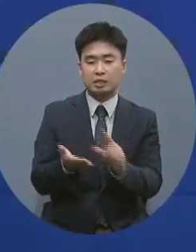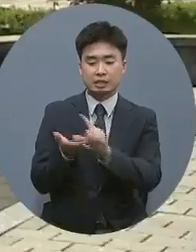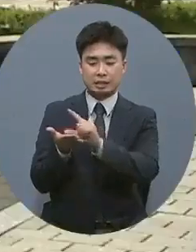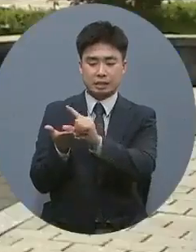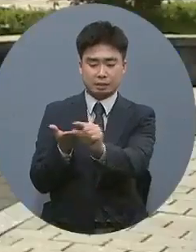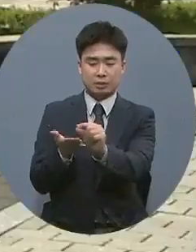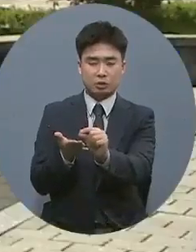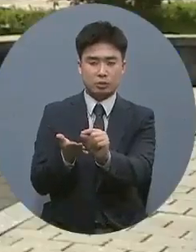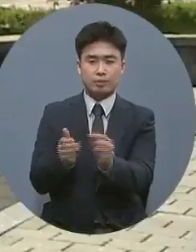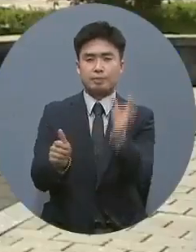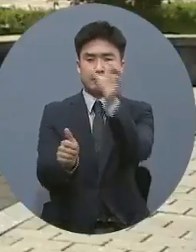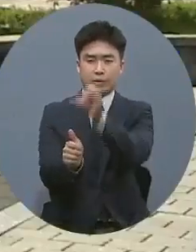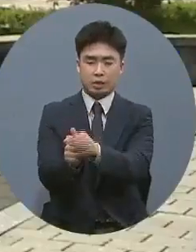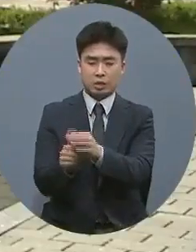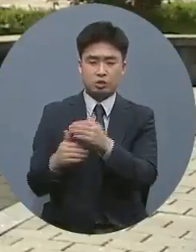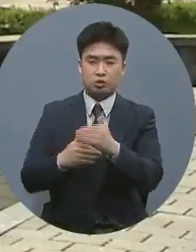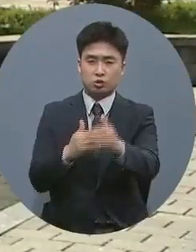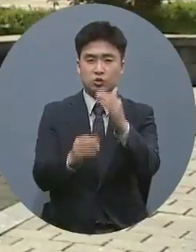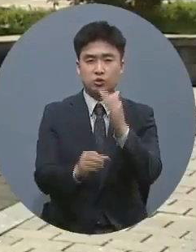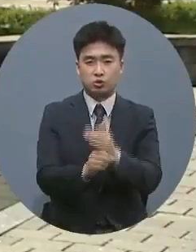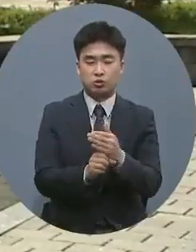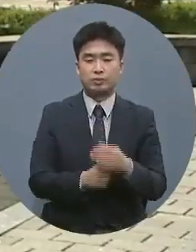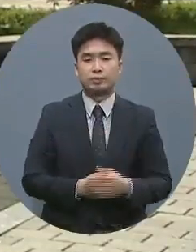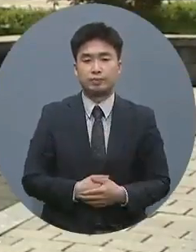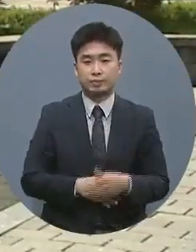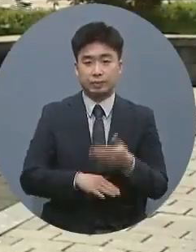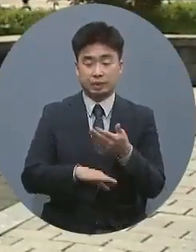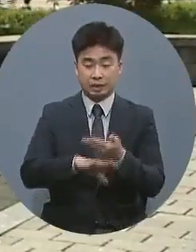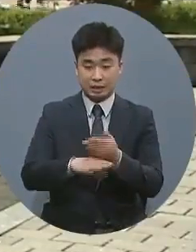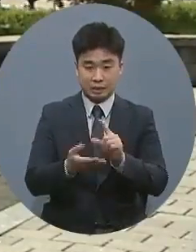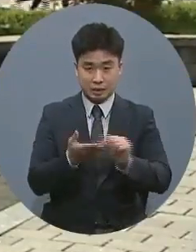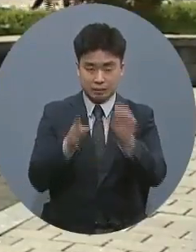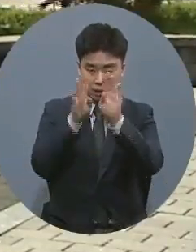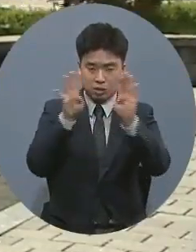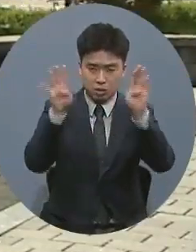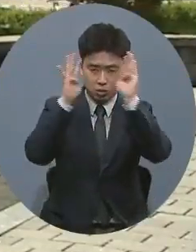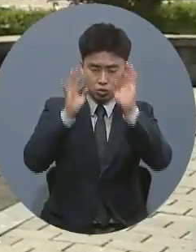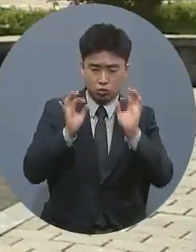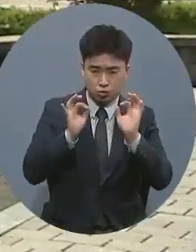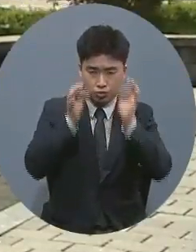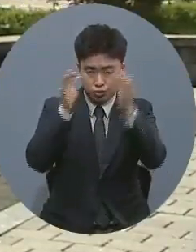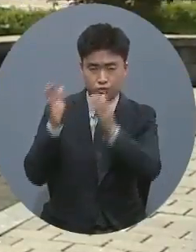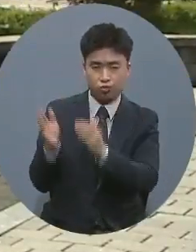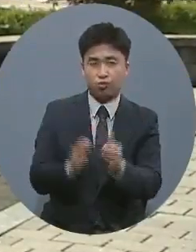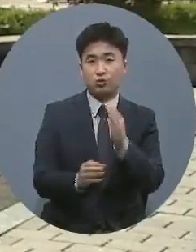모양새입니다. 글로컬 대학 선정에 다른 지역 대학도 사활을 걸고 있는 만큼